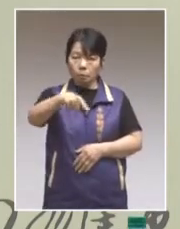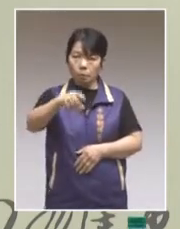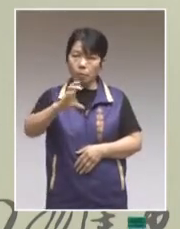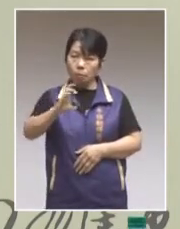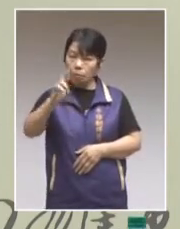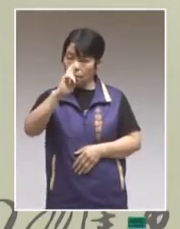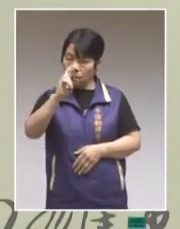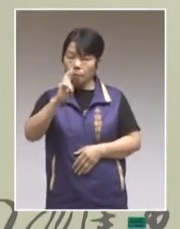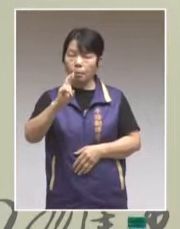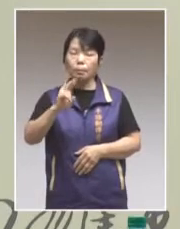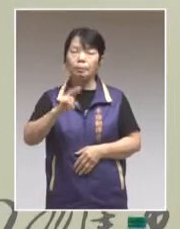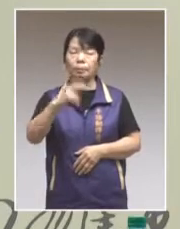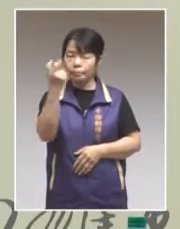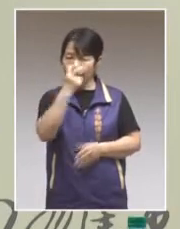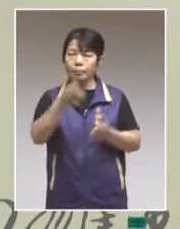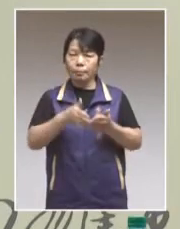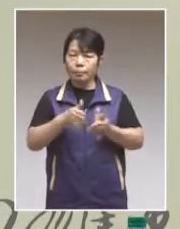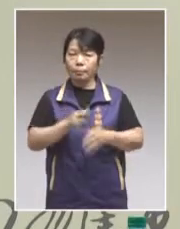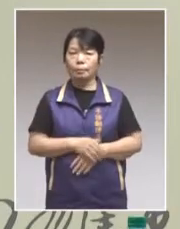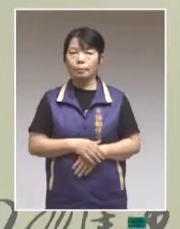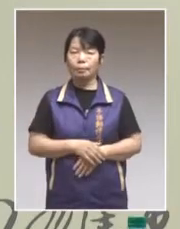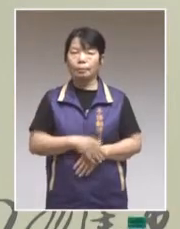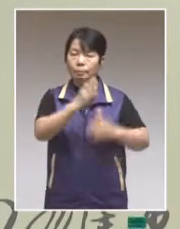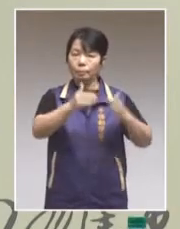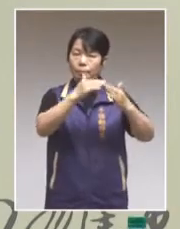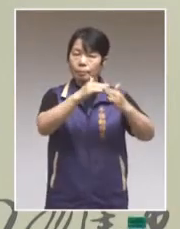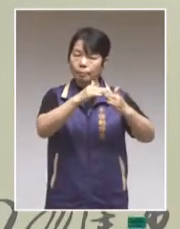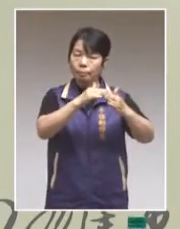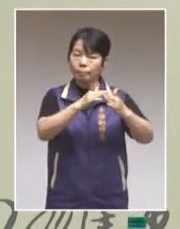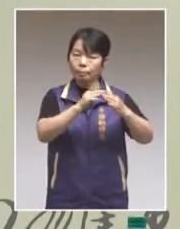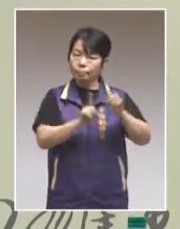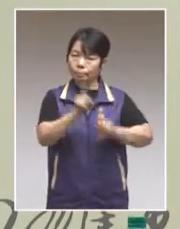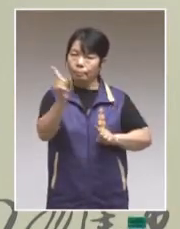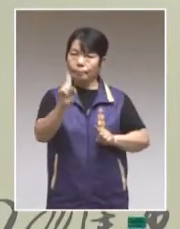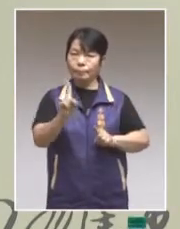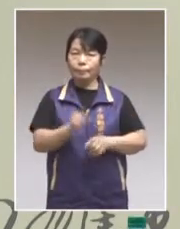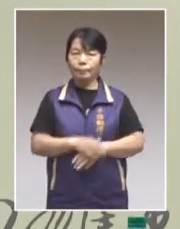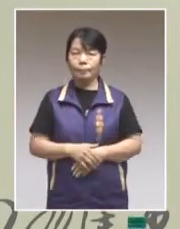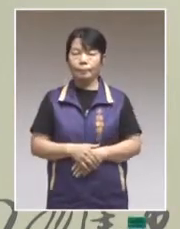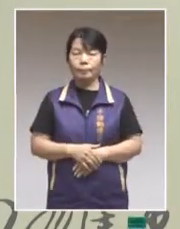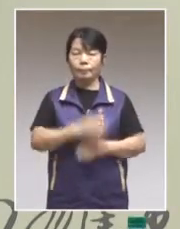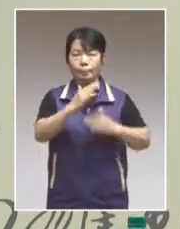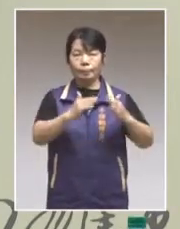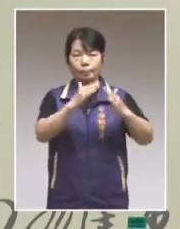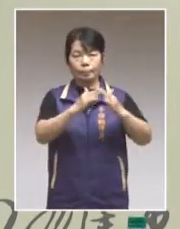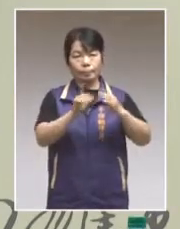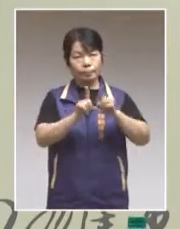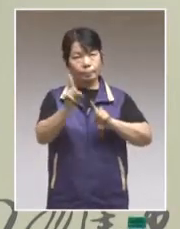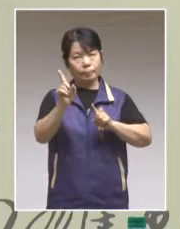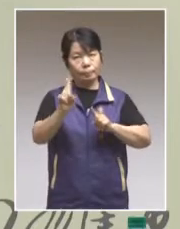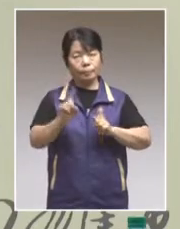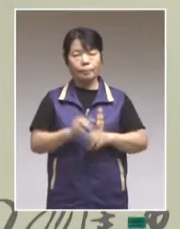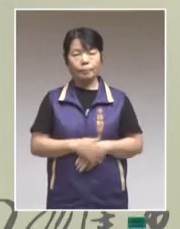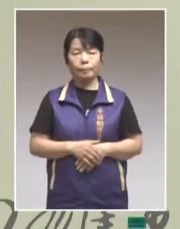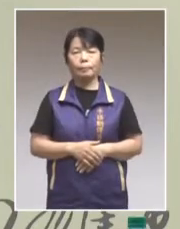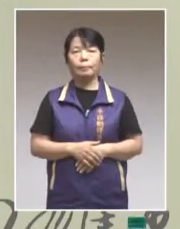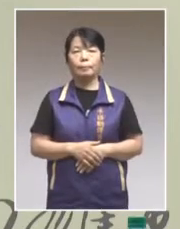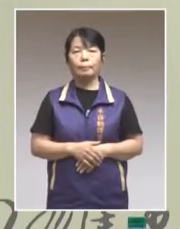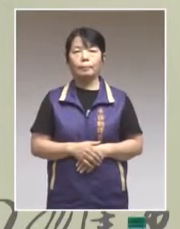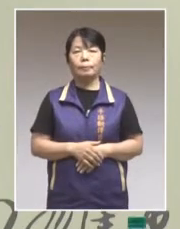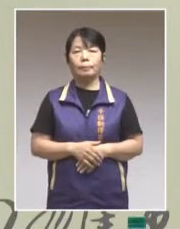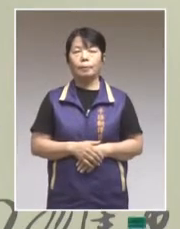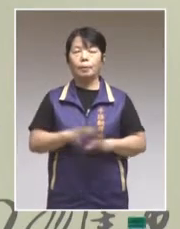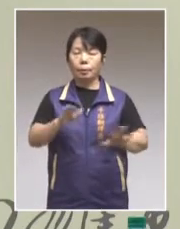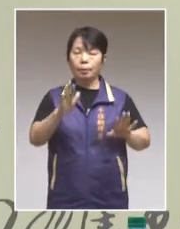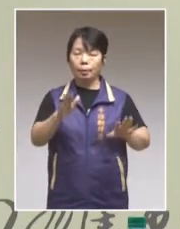这样的一个调整。那学校的部分有哪些差别呢？学校的部分有哪些差别呢？学校的部分简单讲啊，